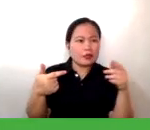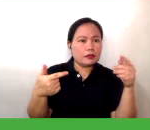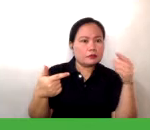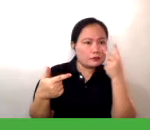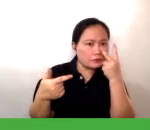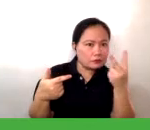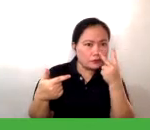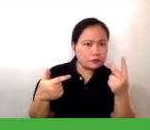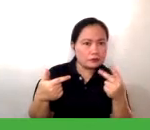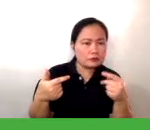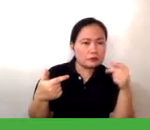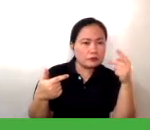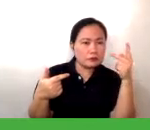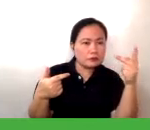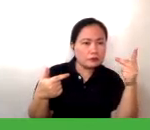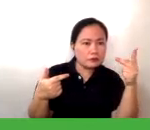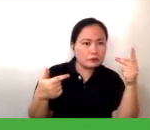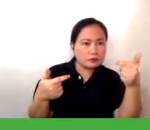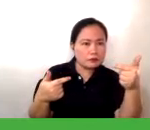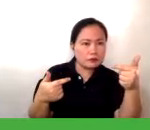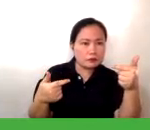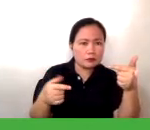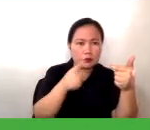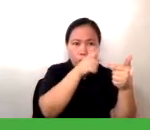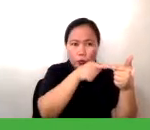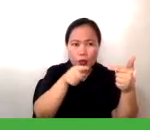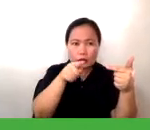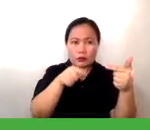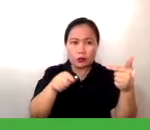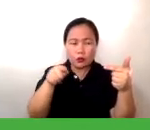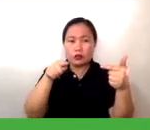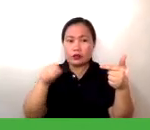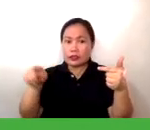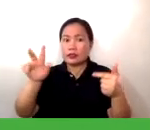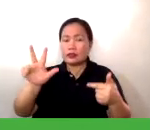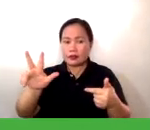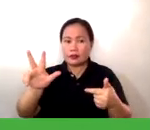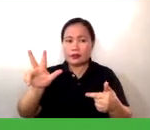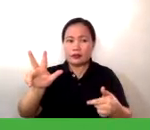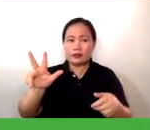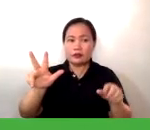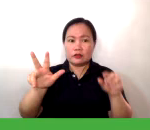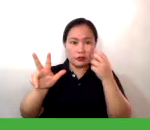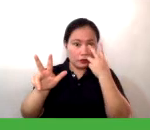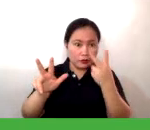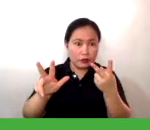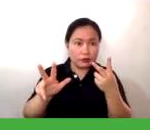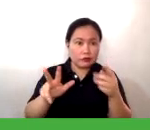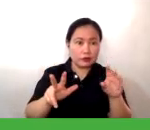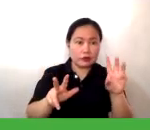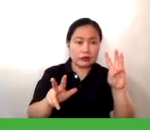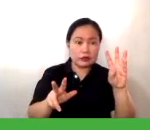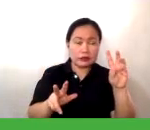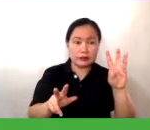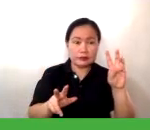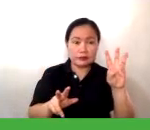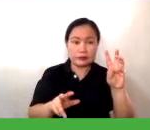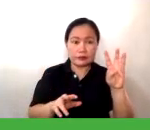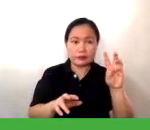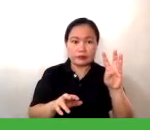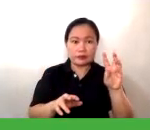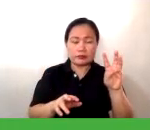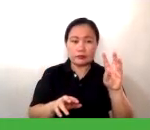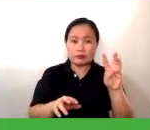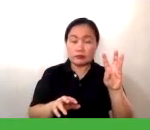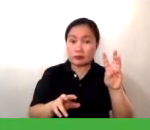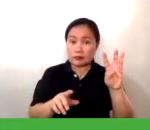simula dito. How many grams? So, bilang tayo. So, 1, 2, 3. So, ganun ang gagawin. Tingnan mo yung